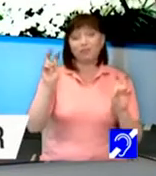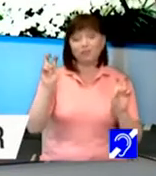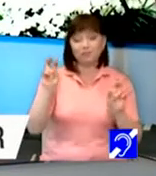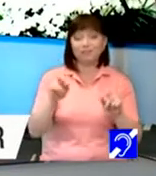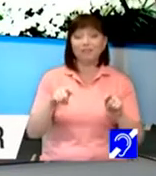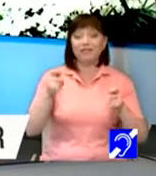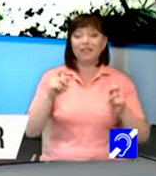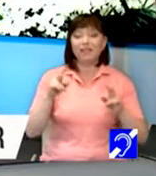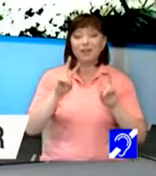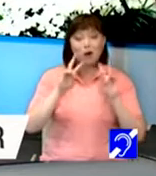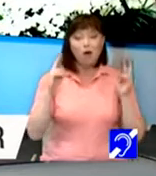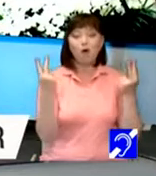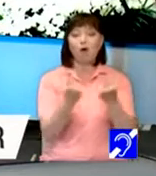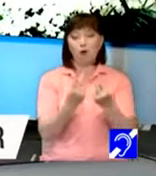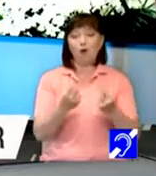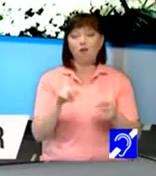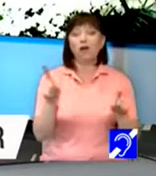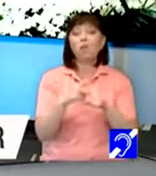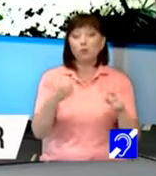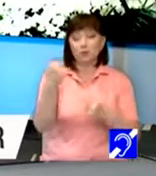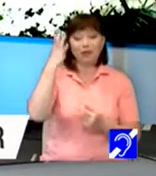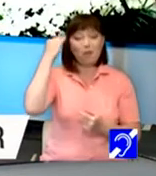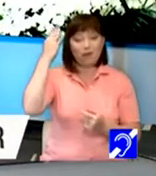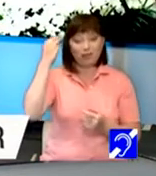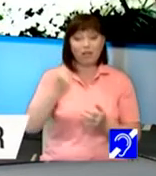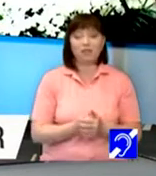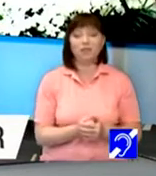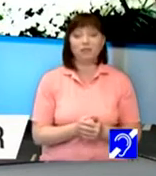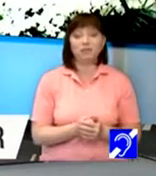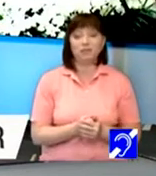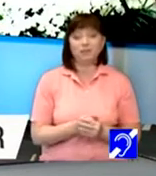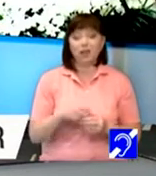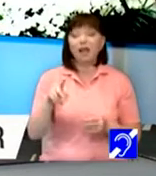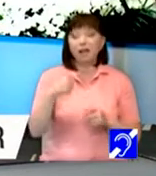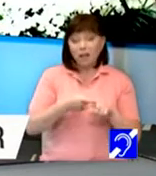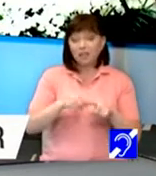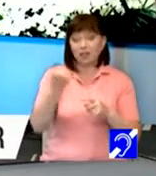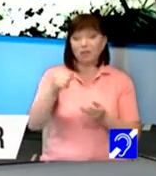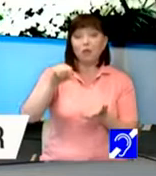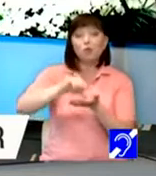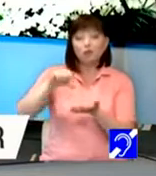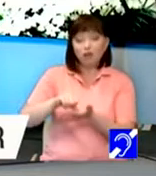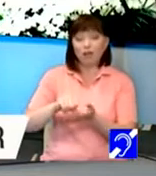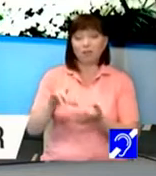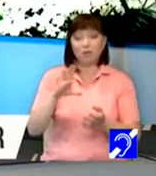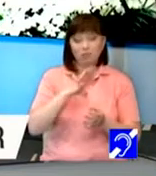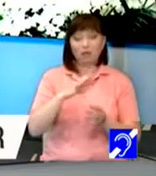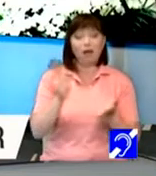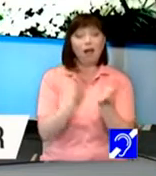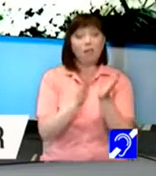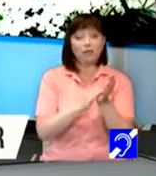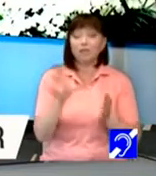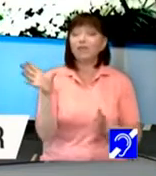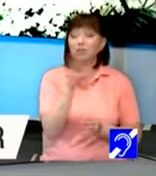pe muzica maestrilor Gheorghe Zamfir și a lăutarilor lui Nicolae Bodgros. Prestația artiștilor a fost aplaudată de